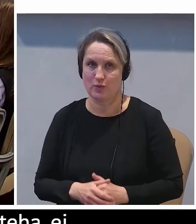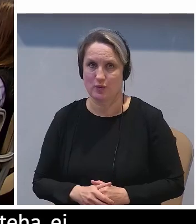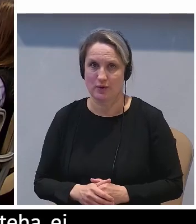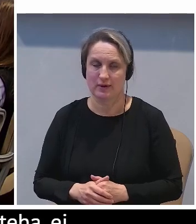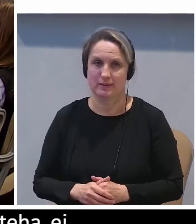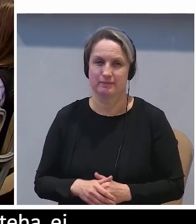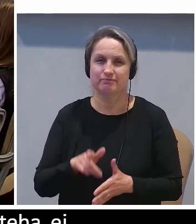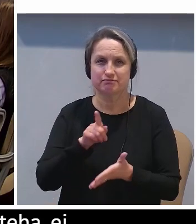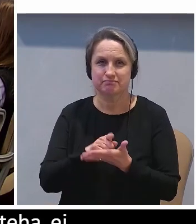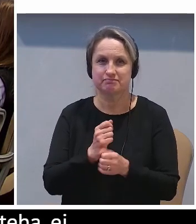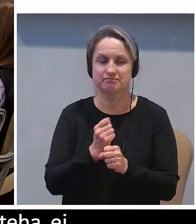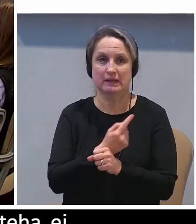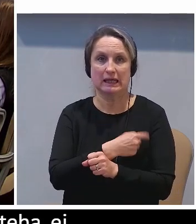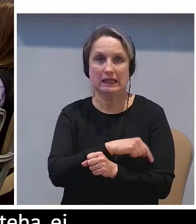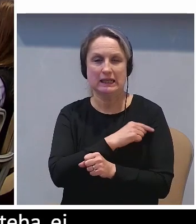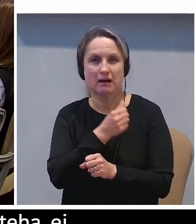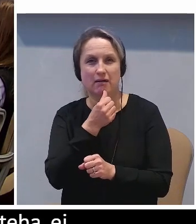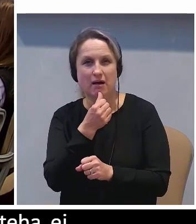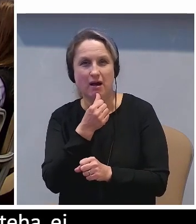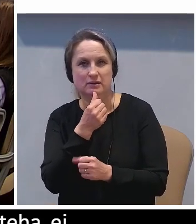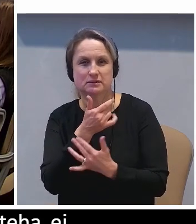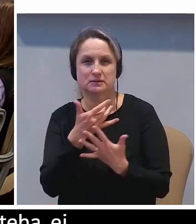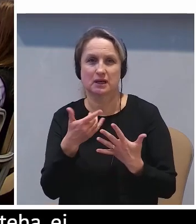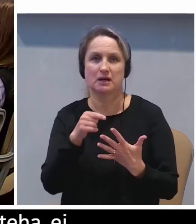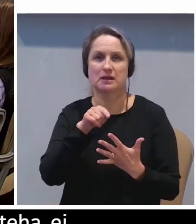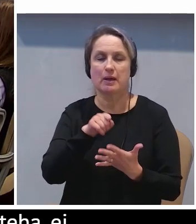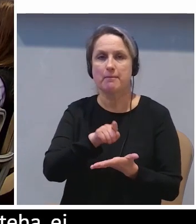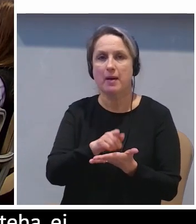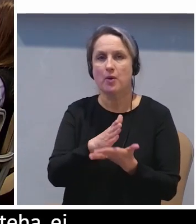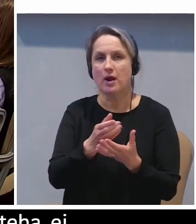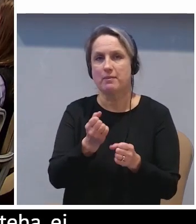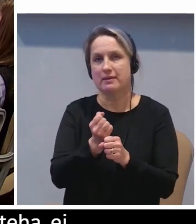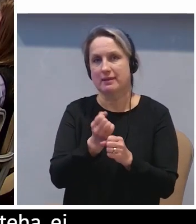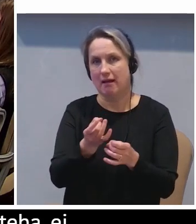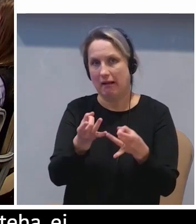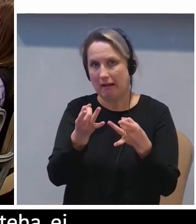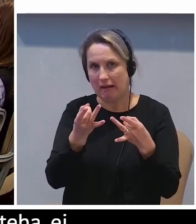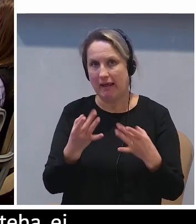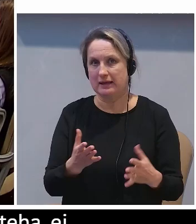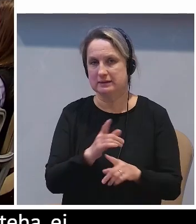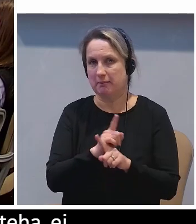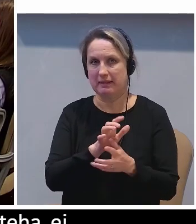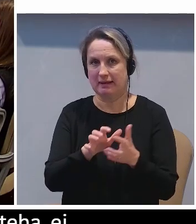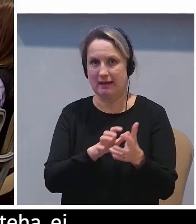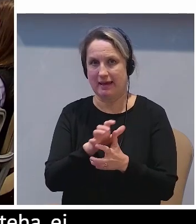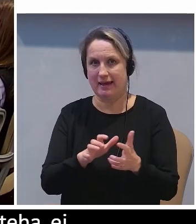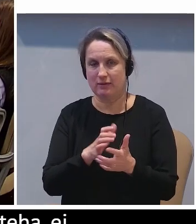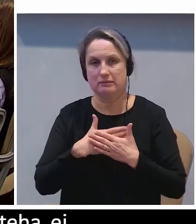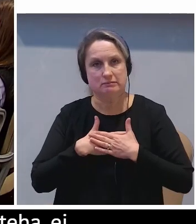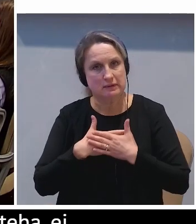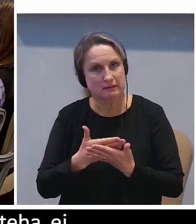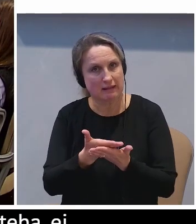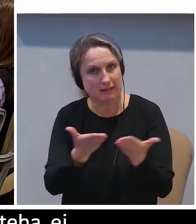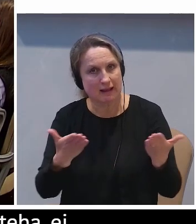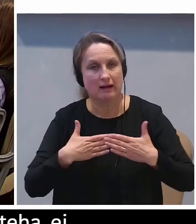viima läbi kliinilisi katseid ja kliinilisi katseid peab olema lihtsam läbi viia. Soovin teid tänada. Aitäh,